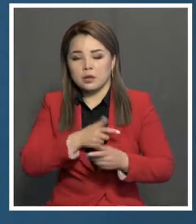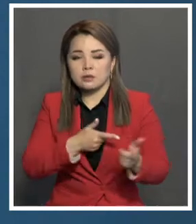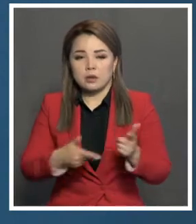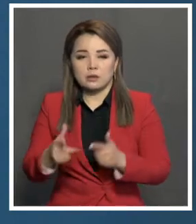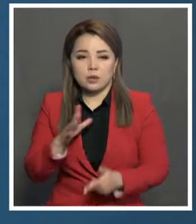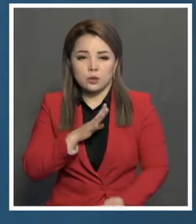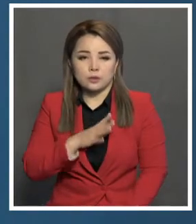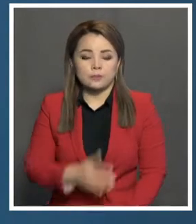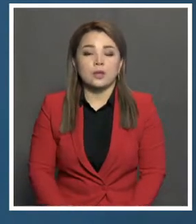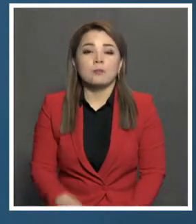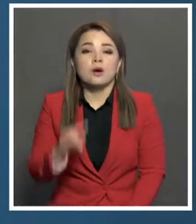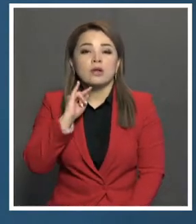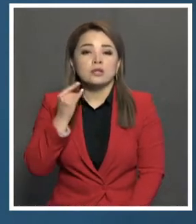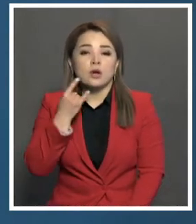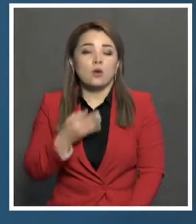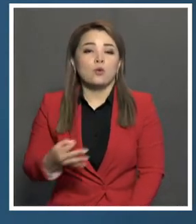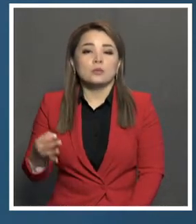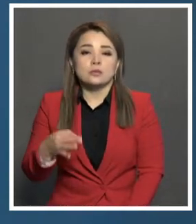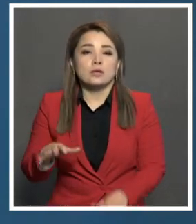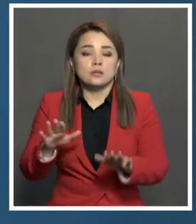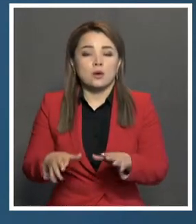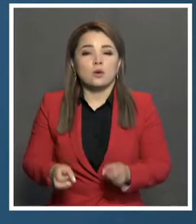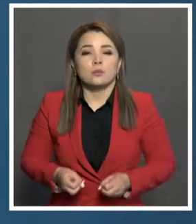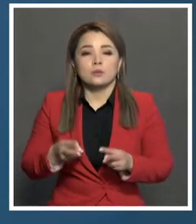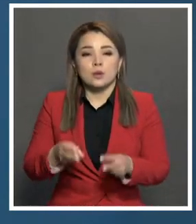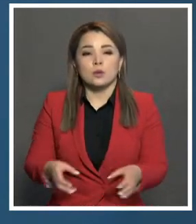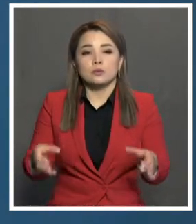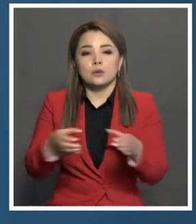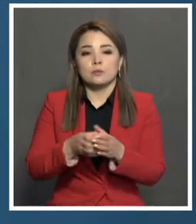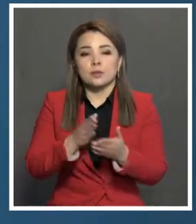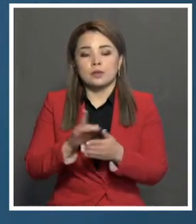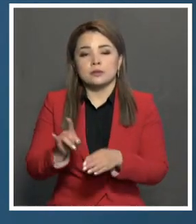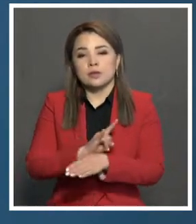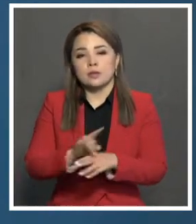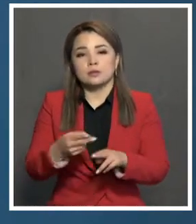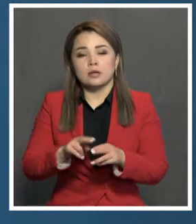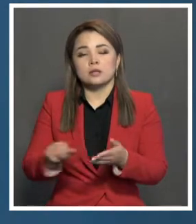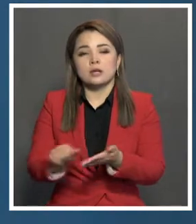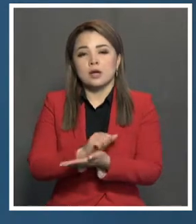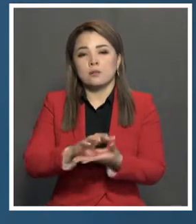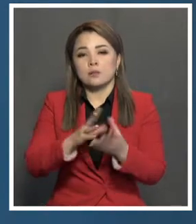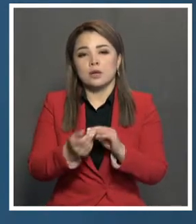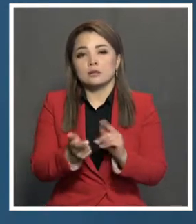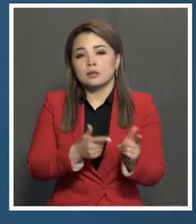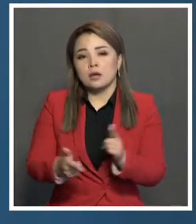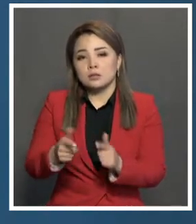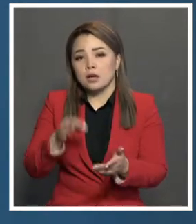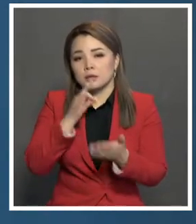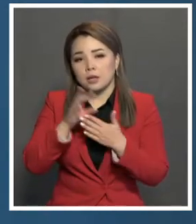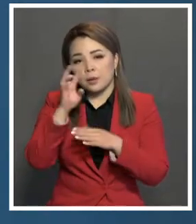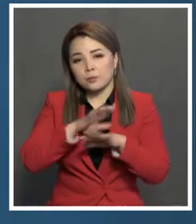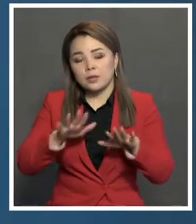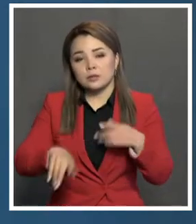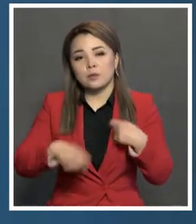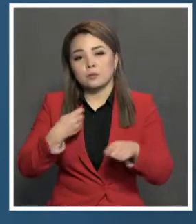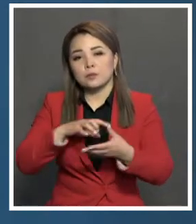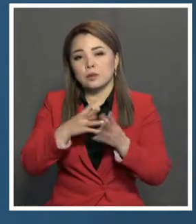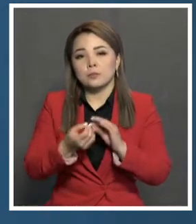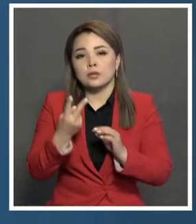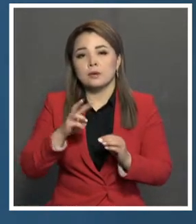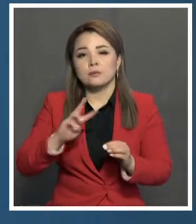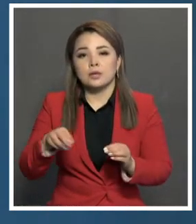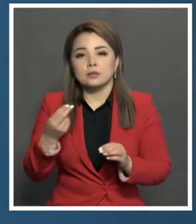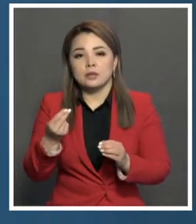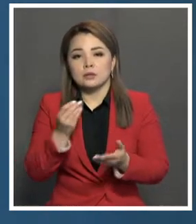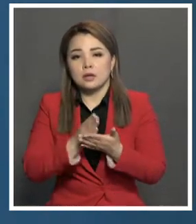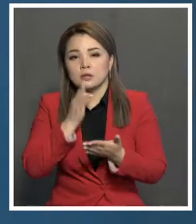Павлодарда ұйымдасқан қылмыстық топ мүшелері қамауға алынды. Олар жалған есеп айырысу құжаттарын дайындаумен айналысқан. Мемлекетке келтірілген шығын 2 миллиард